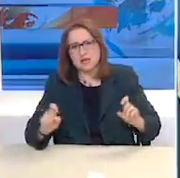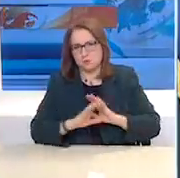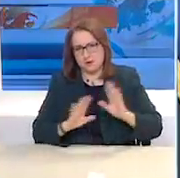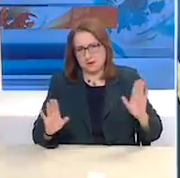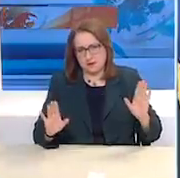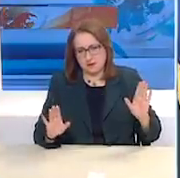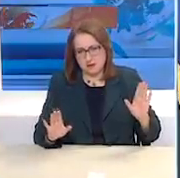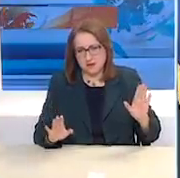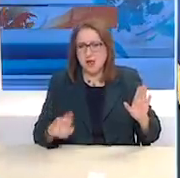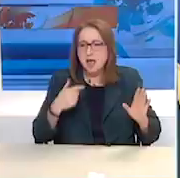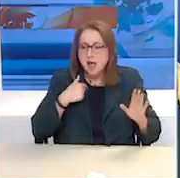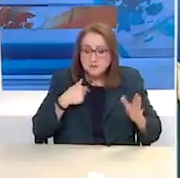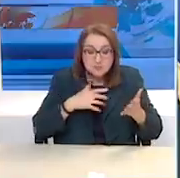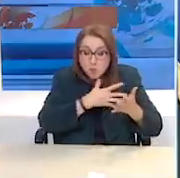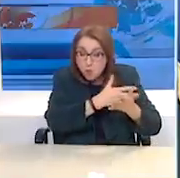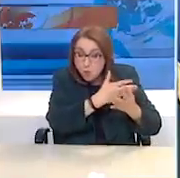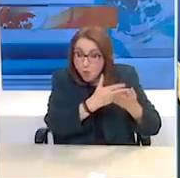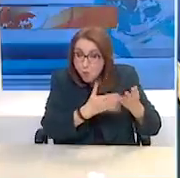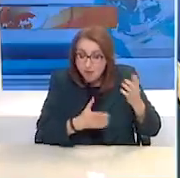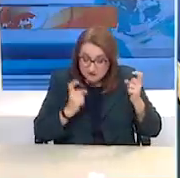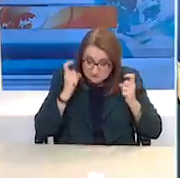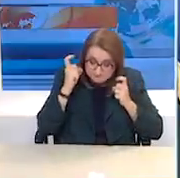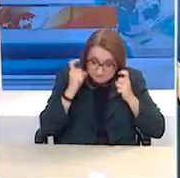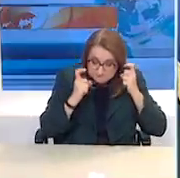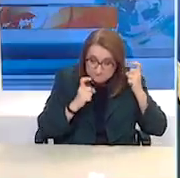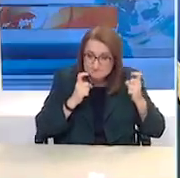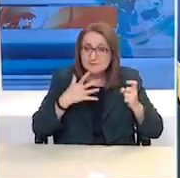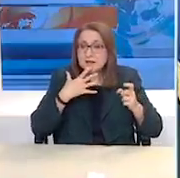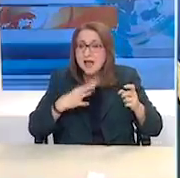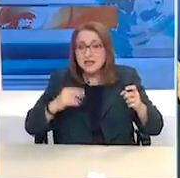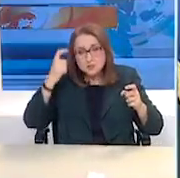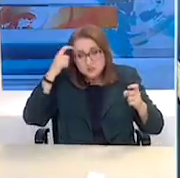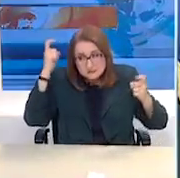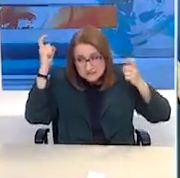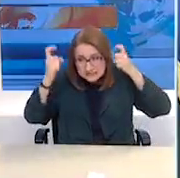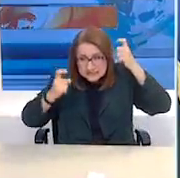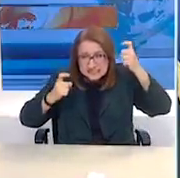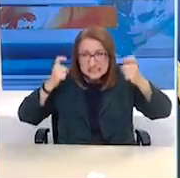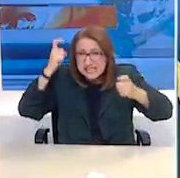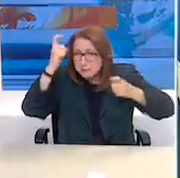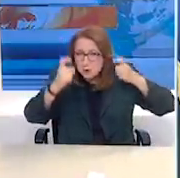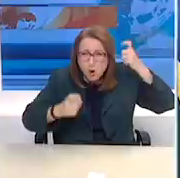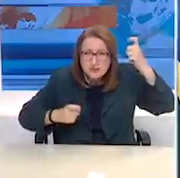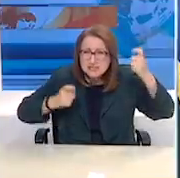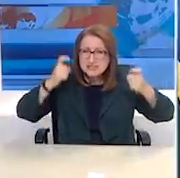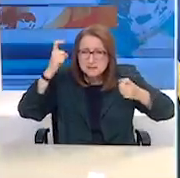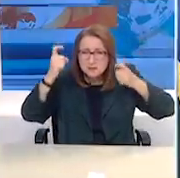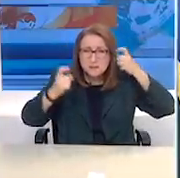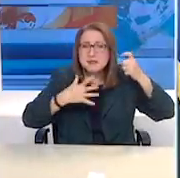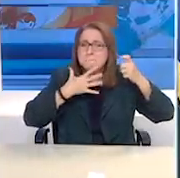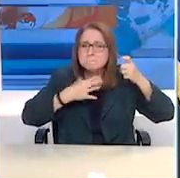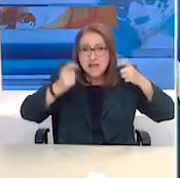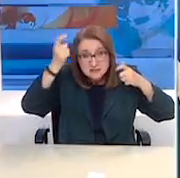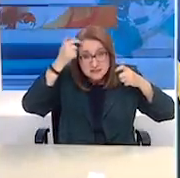βάζει σε μια, αυτό που λέμε ένα brainstorming, μια διαδικασία σκέψης, ένα think tank ανθρώπων οι οποίοι